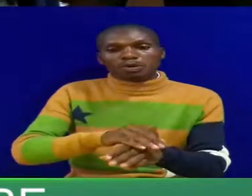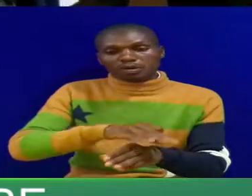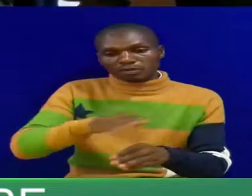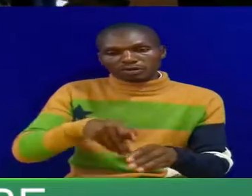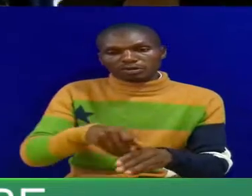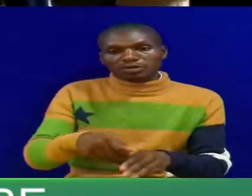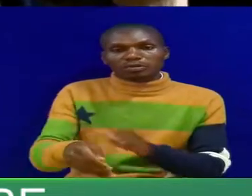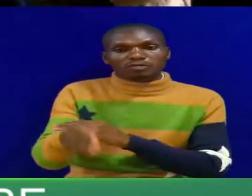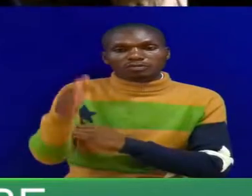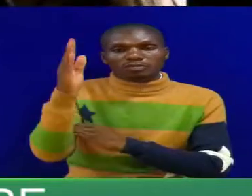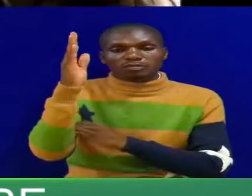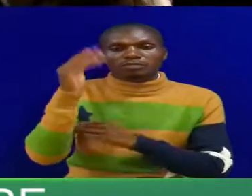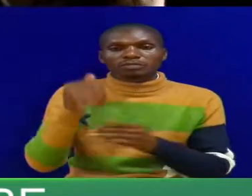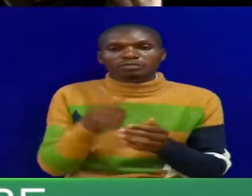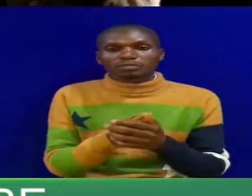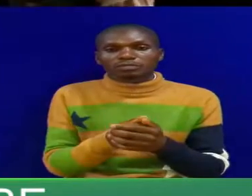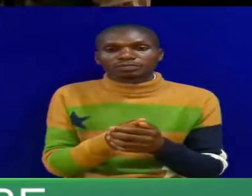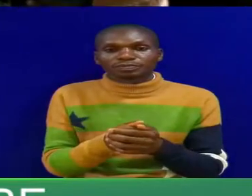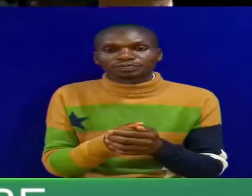parliament.